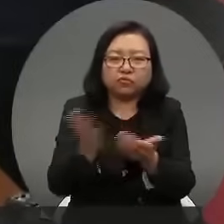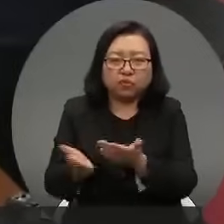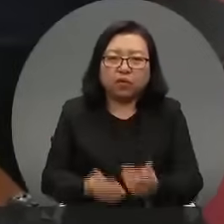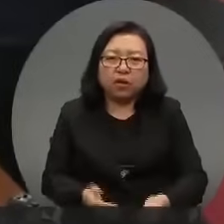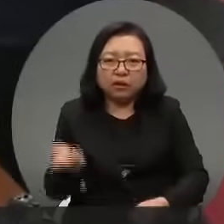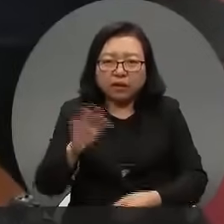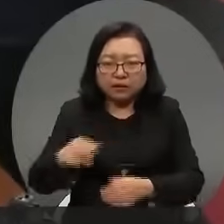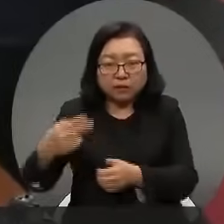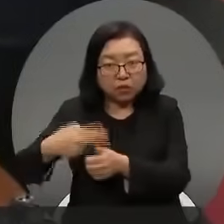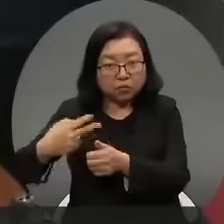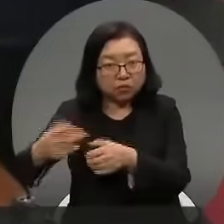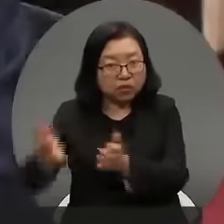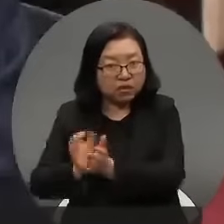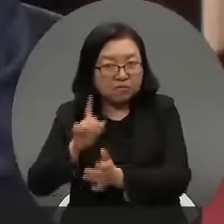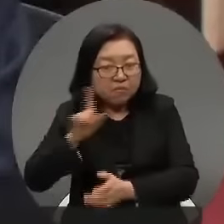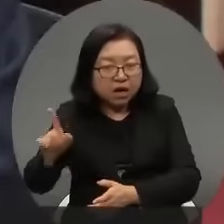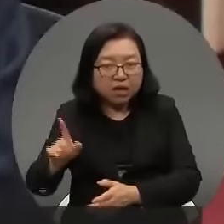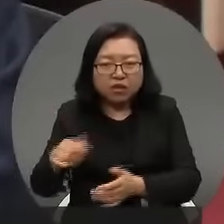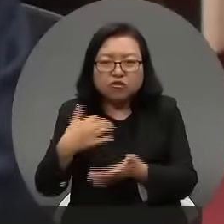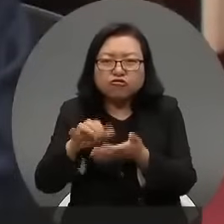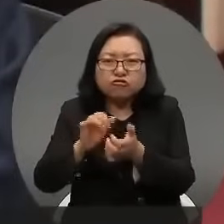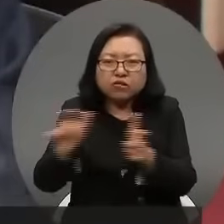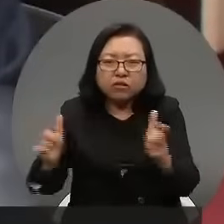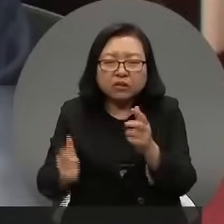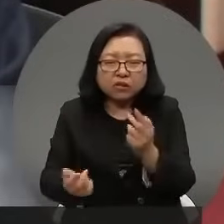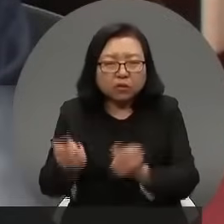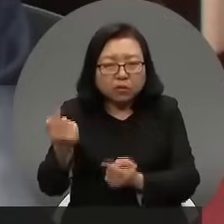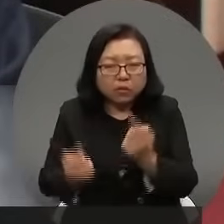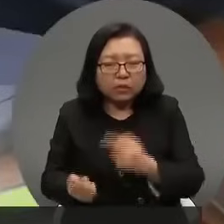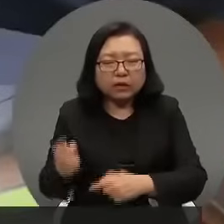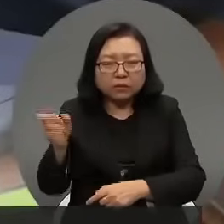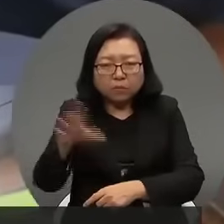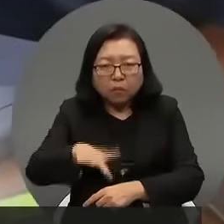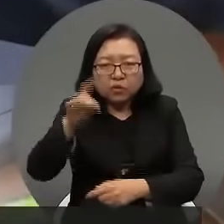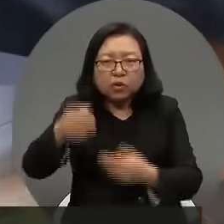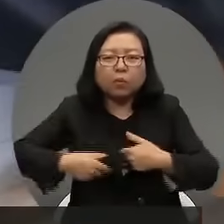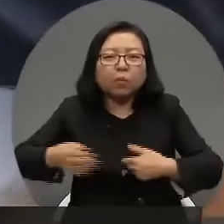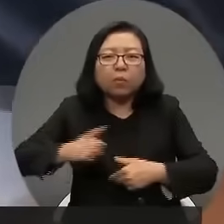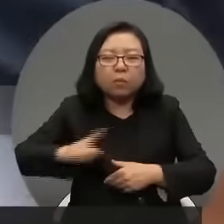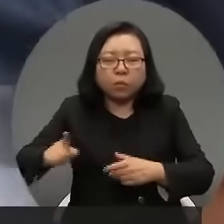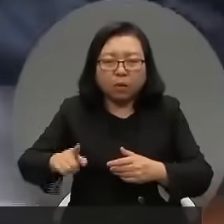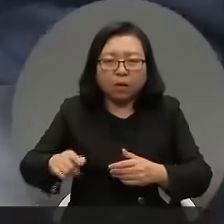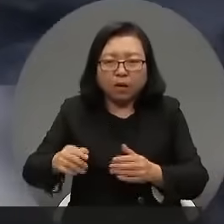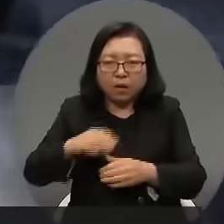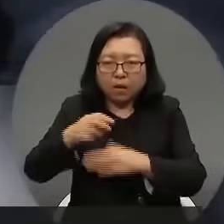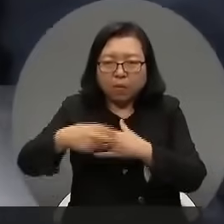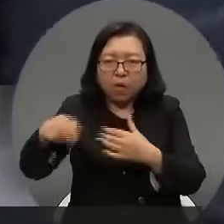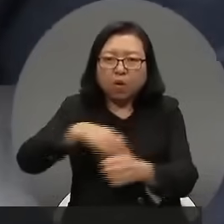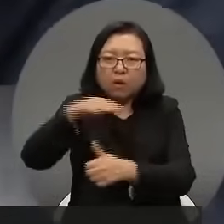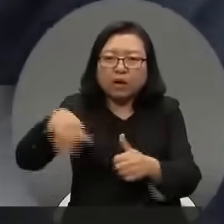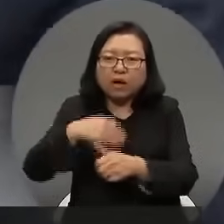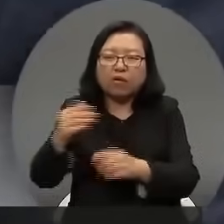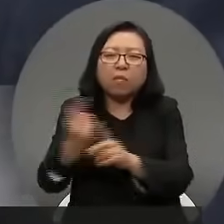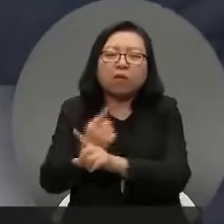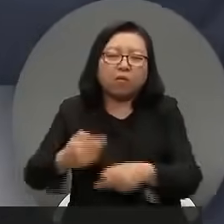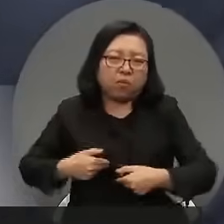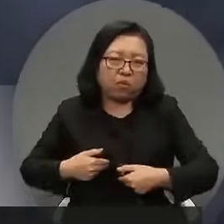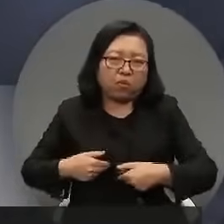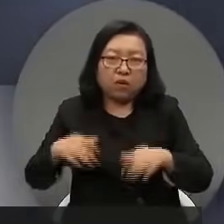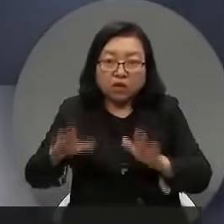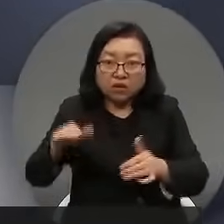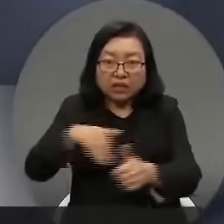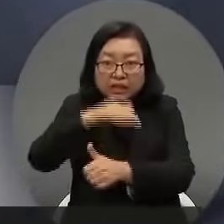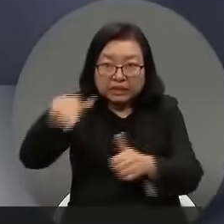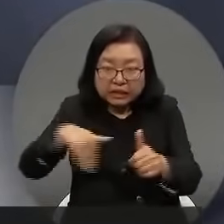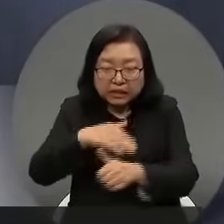하지만 교수들은 정원 확대보다는 의료 환경 개선이 먼저라며 받아쳤습니다. 현재 병원과 의과대학 상황에서는